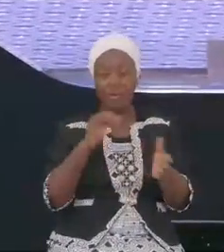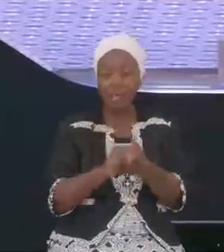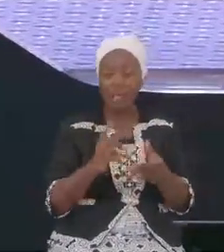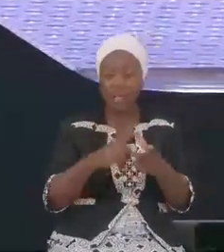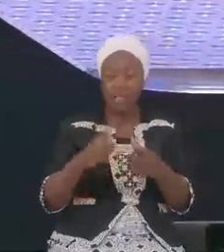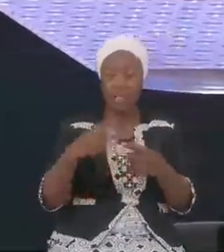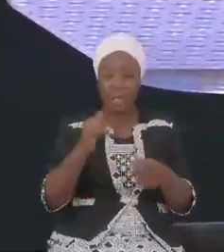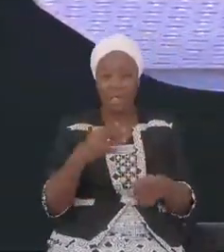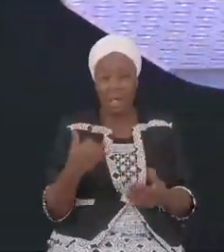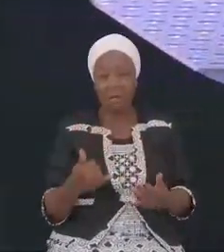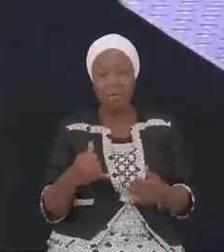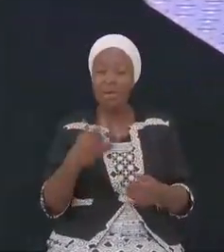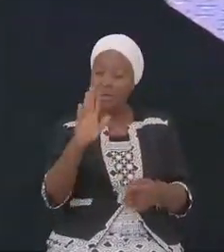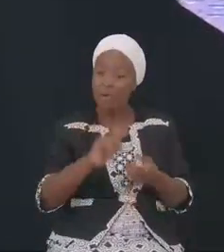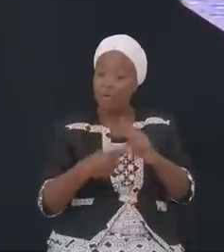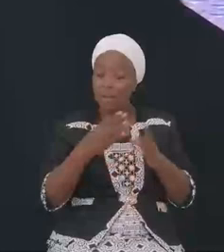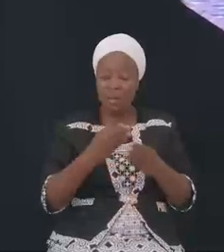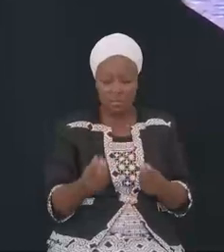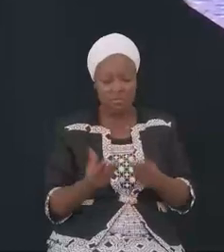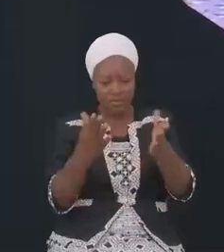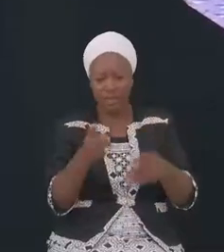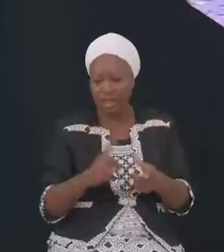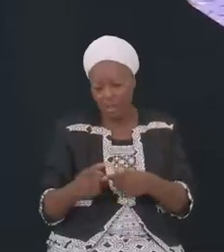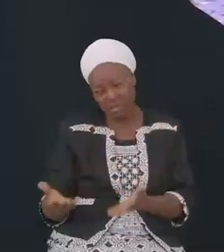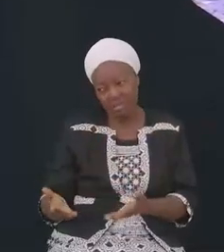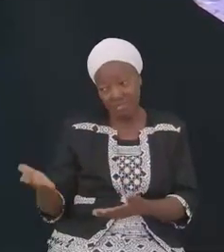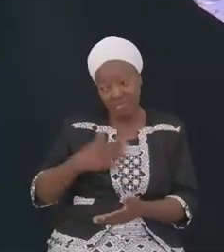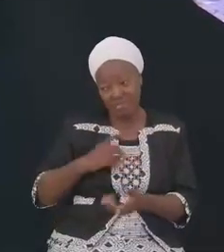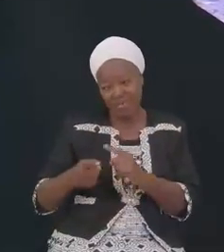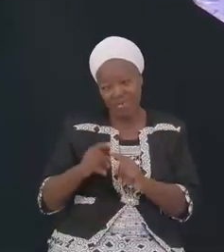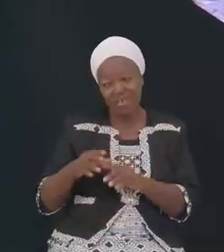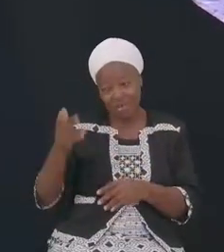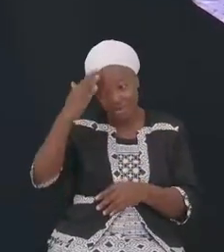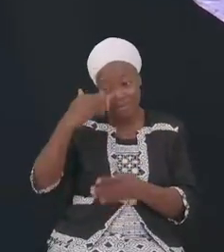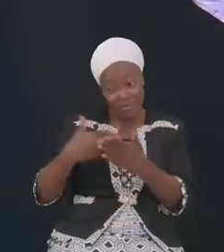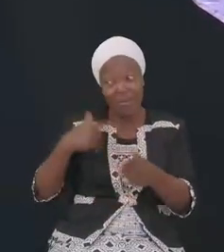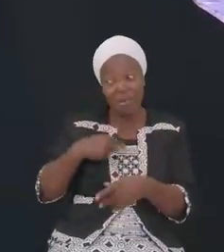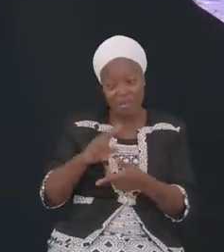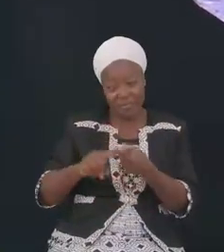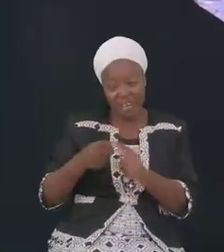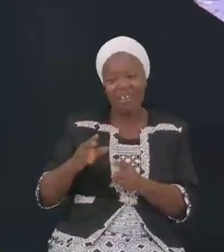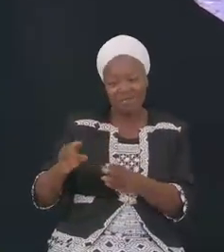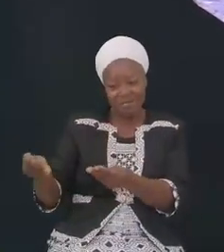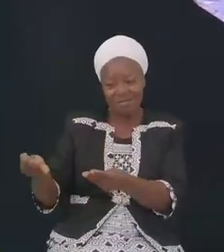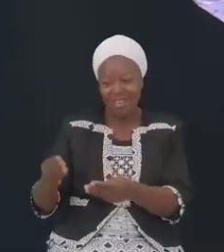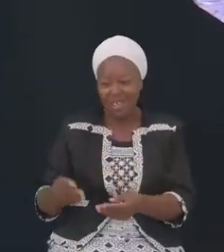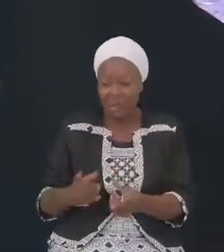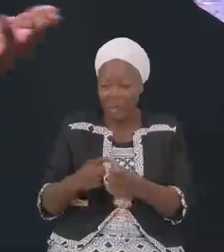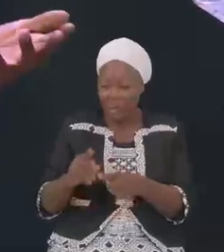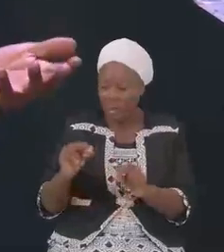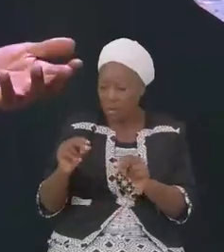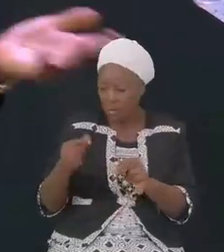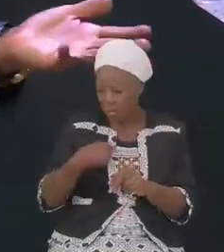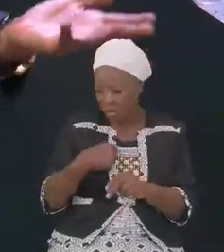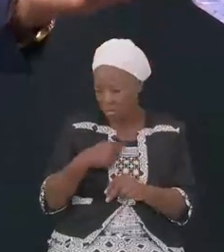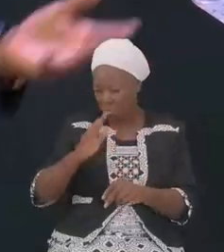cela. Tes amis peuvent t'offrir ceci et ceci et cela. Mais je ne m'intéresse plus à cela. Mais que veux-tu dire? Et,